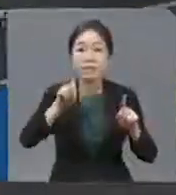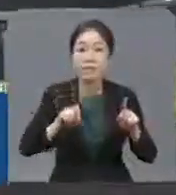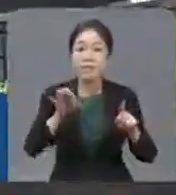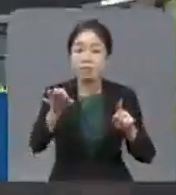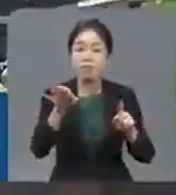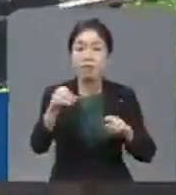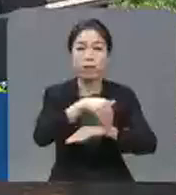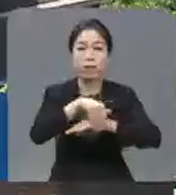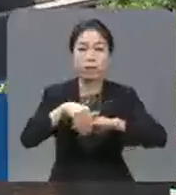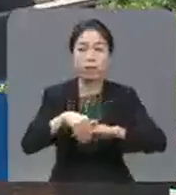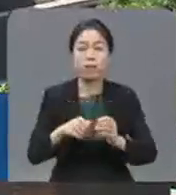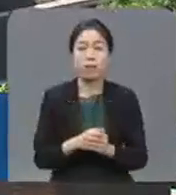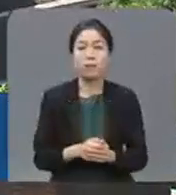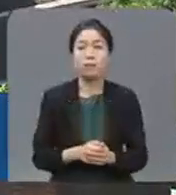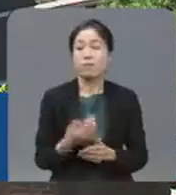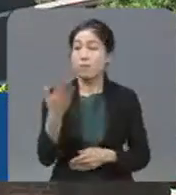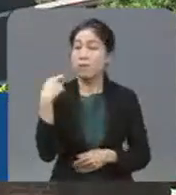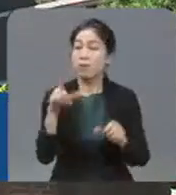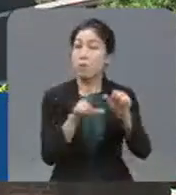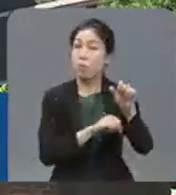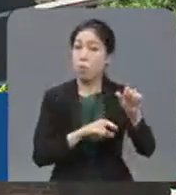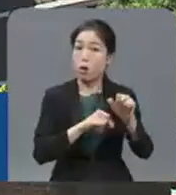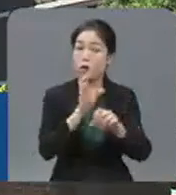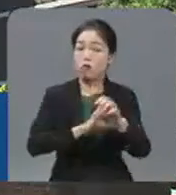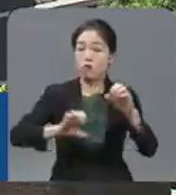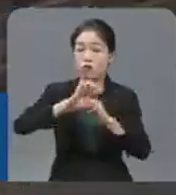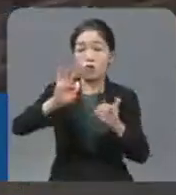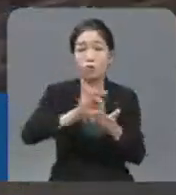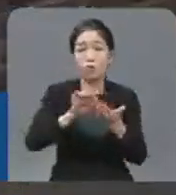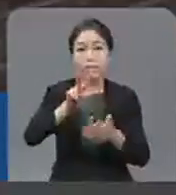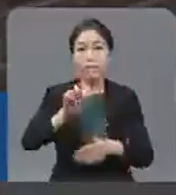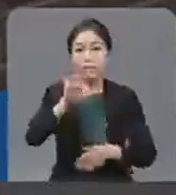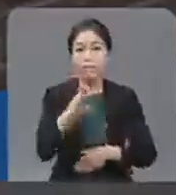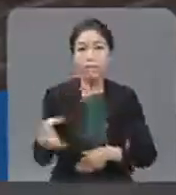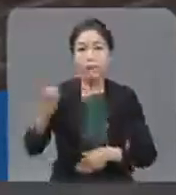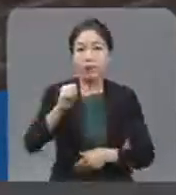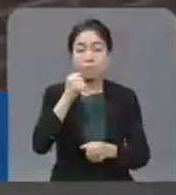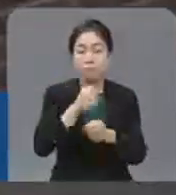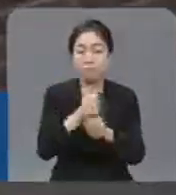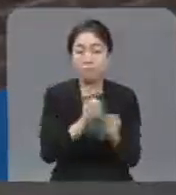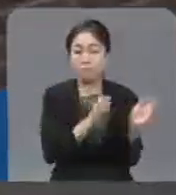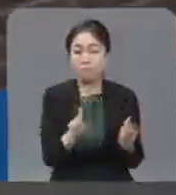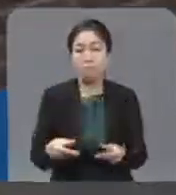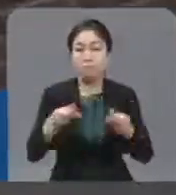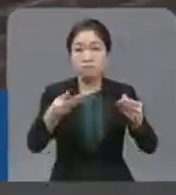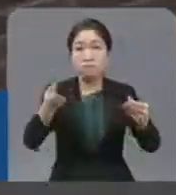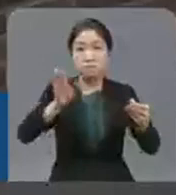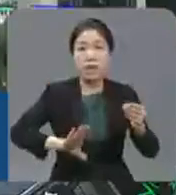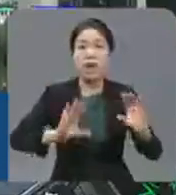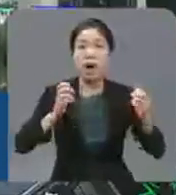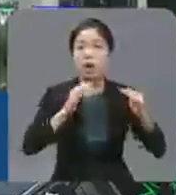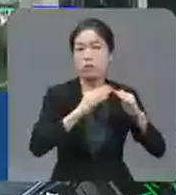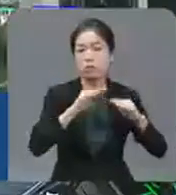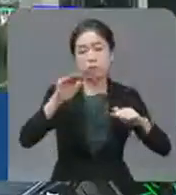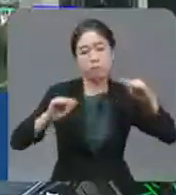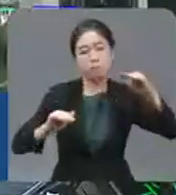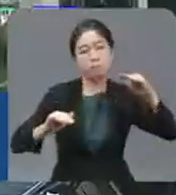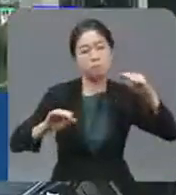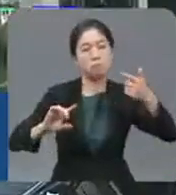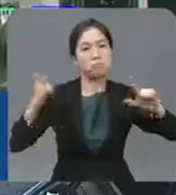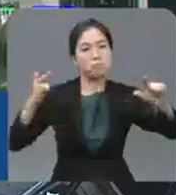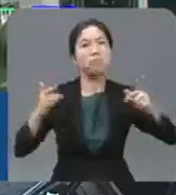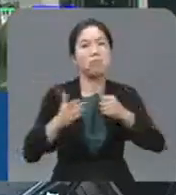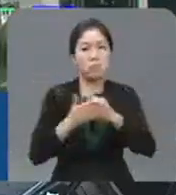계획입니다 시교육청은 지난 5월에도 추경예산의 24억을 편성해 제출했지만 어린이집과 형평성 논란이